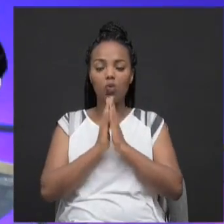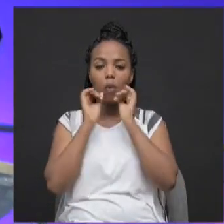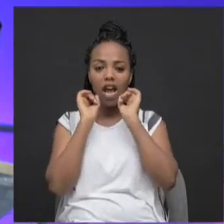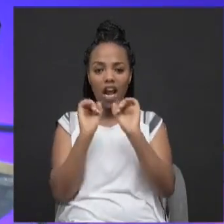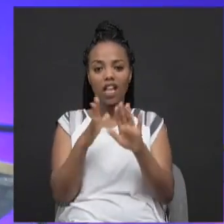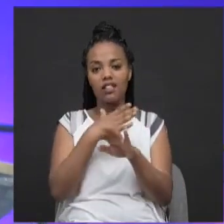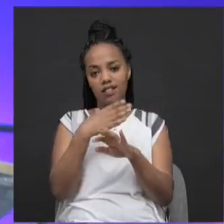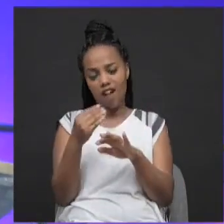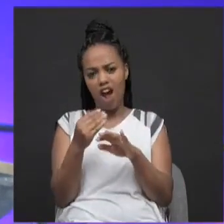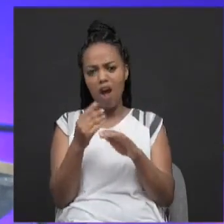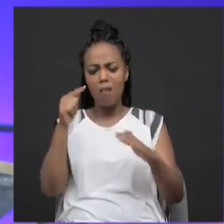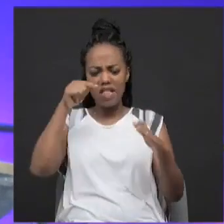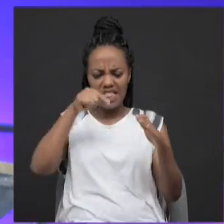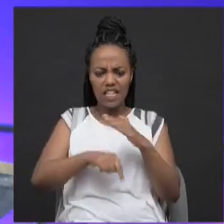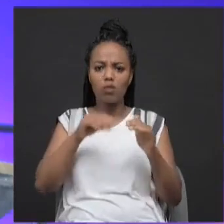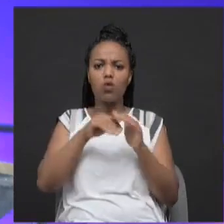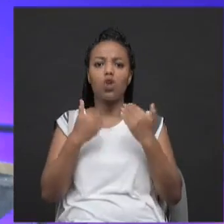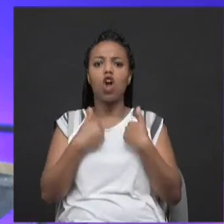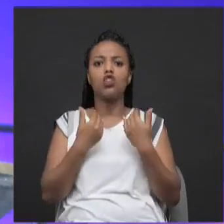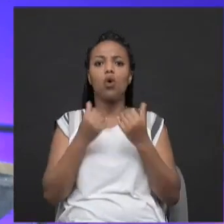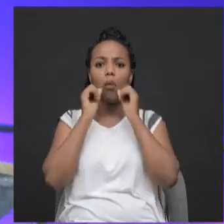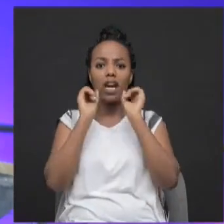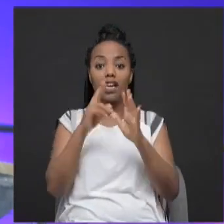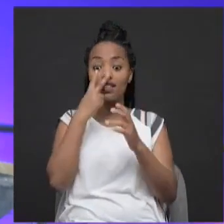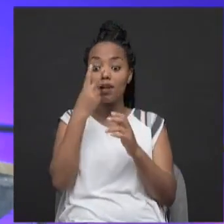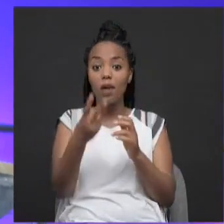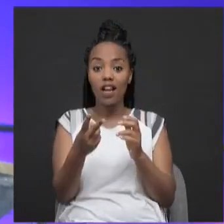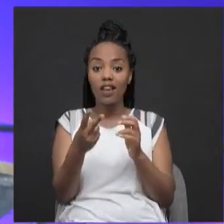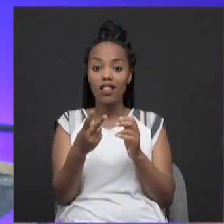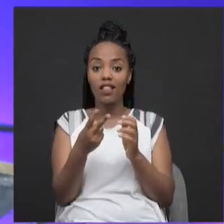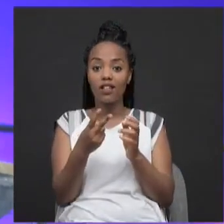በረከትና በጥልቀት በውስጡ ያለው ረድኤ ስንመለከት